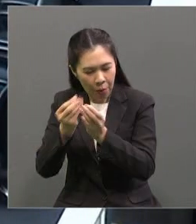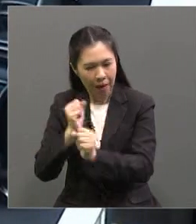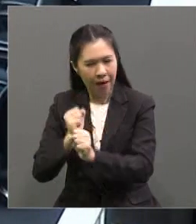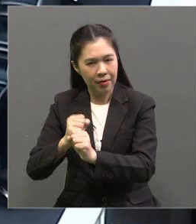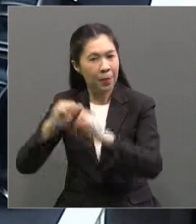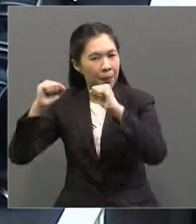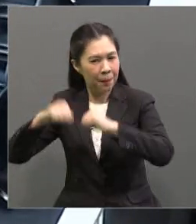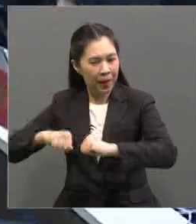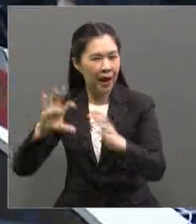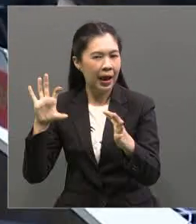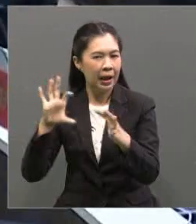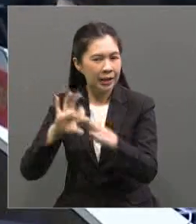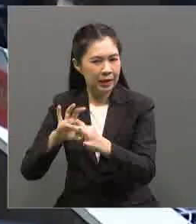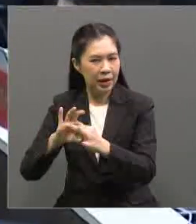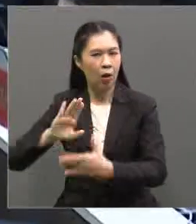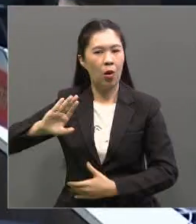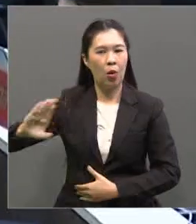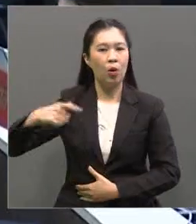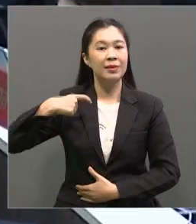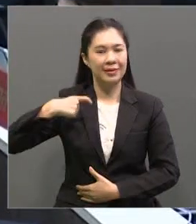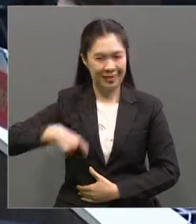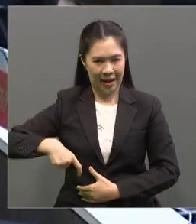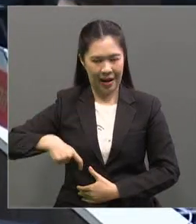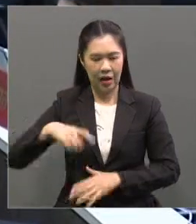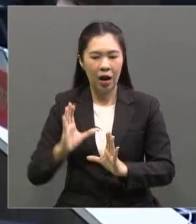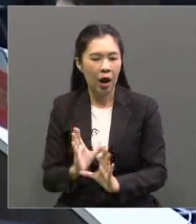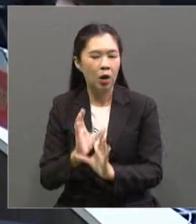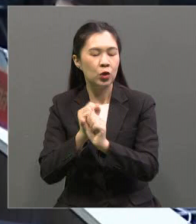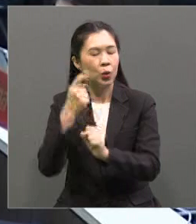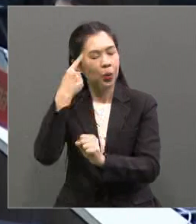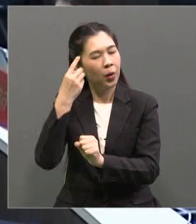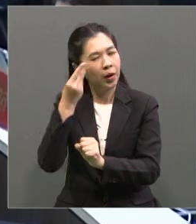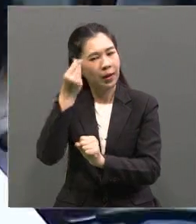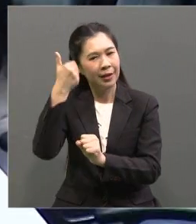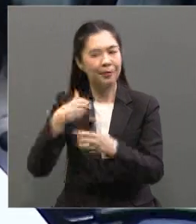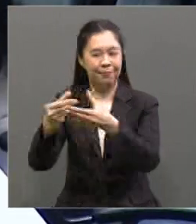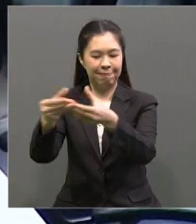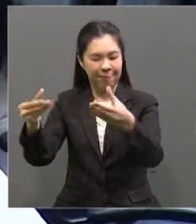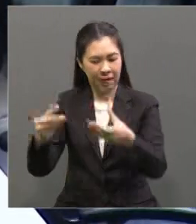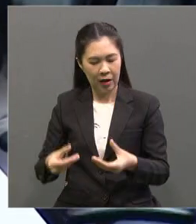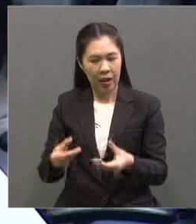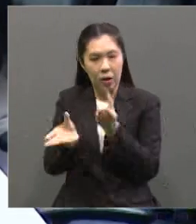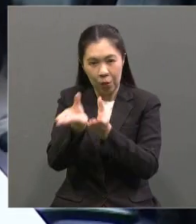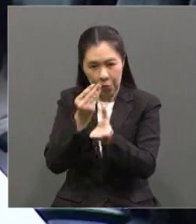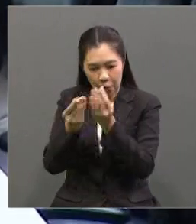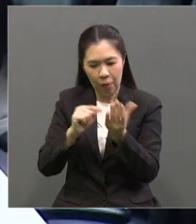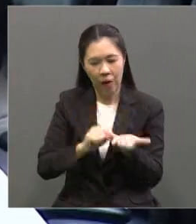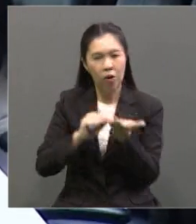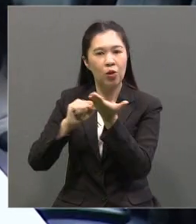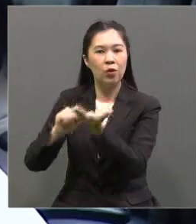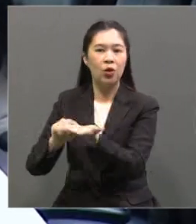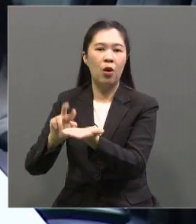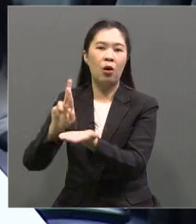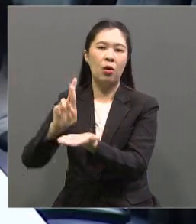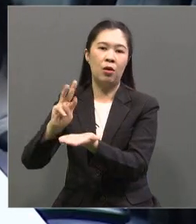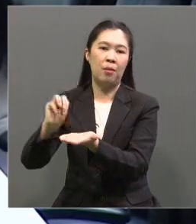ติให้สอดคล้องกับคำวินิจฉัยของศาลรัฐธรรมนูญเพื่อสรุปความเห็นเป็นรายงานผลการศึกษาเสนอต่อคณะรัฐมน